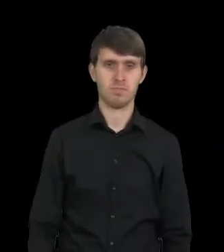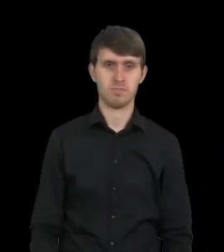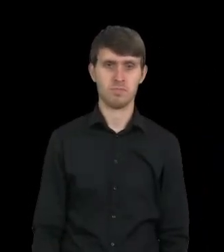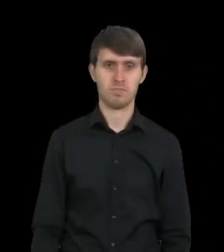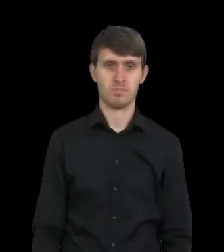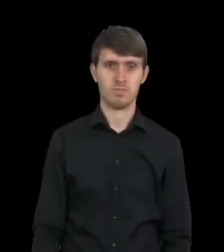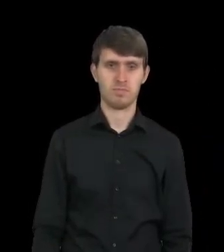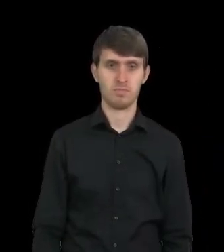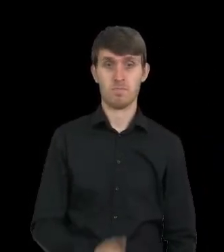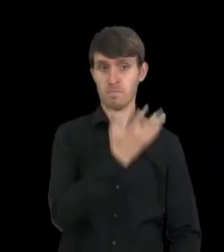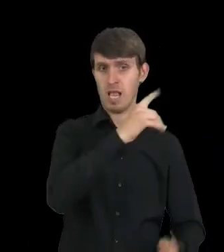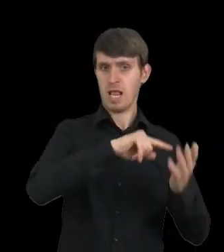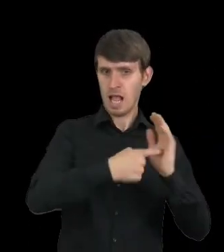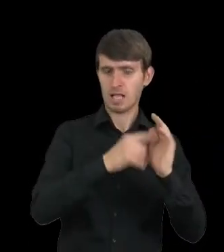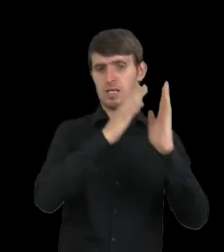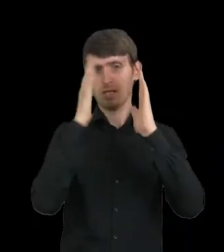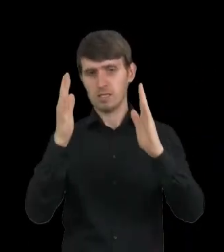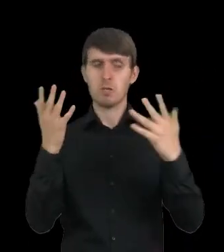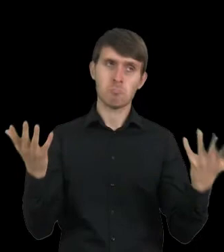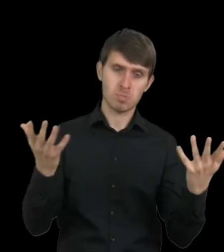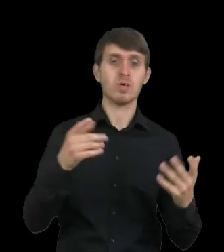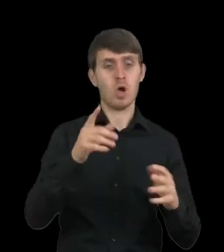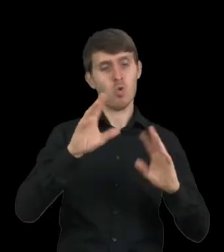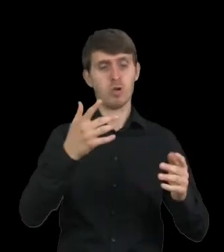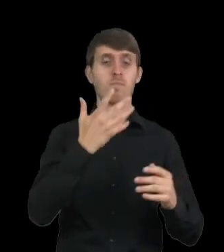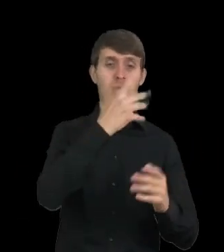razy coś dzielonego przez 5 to po prostu to coś.